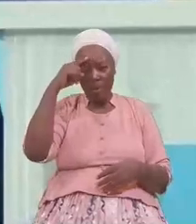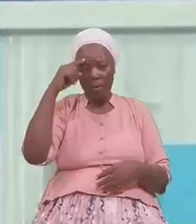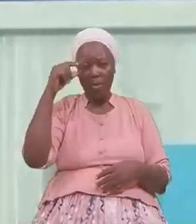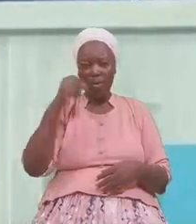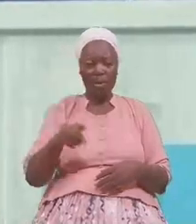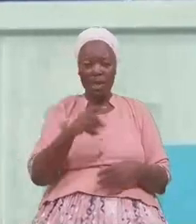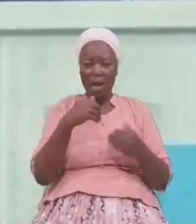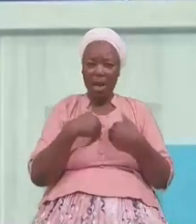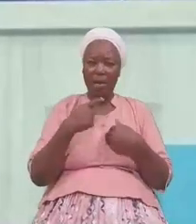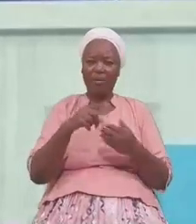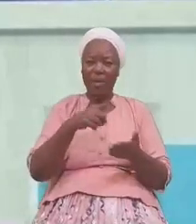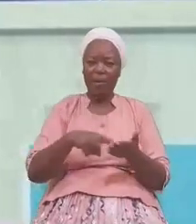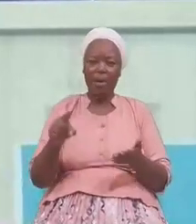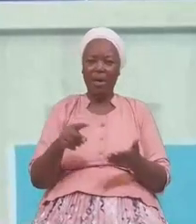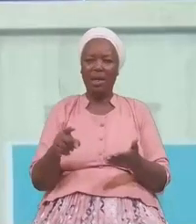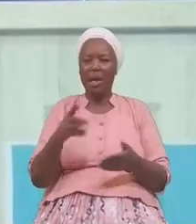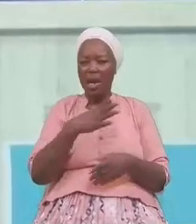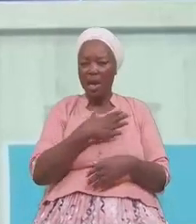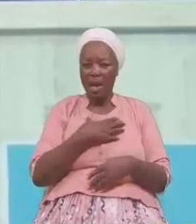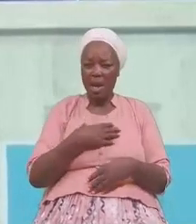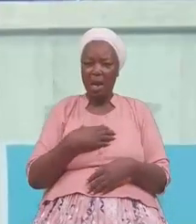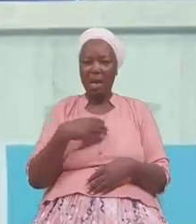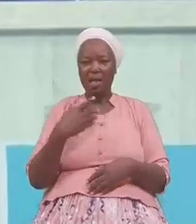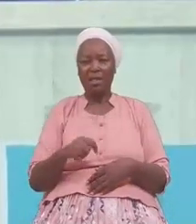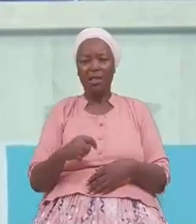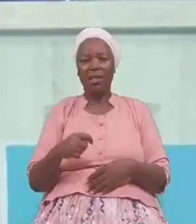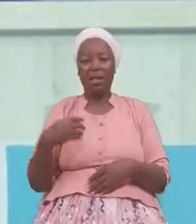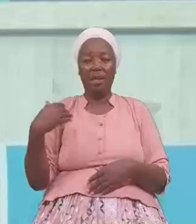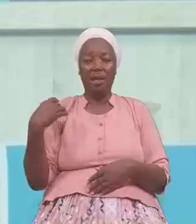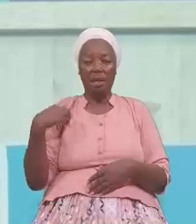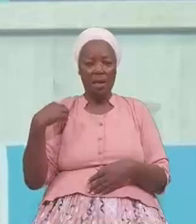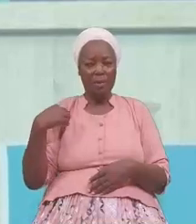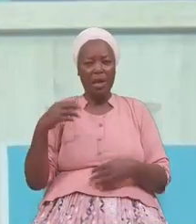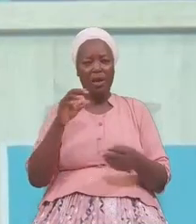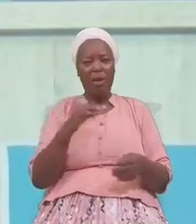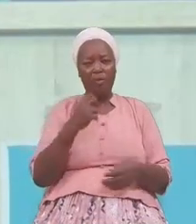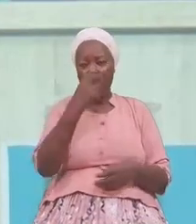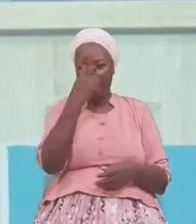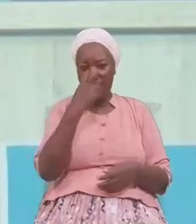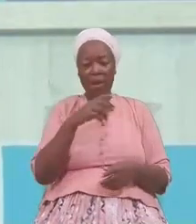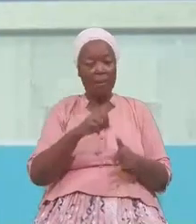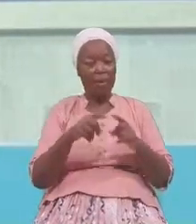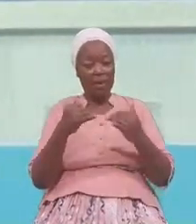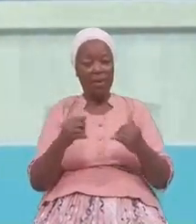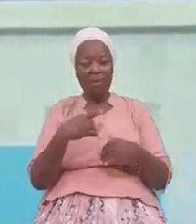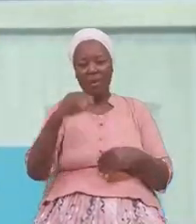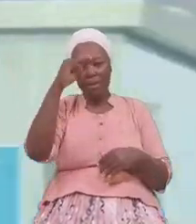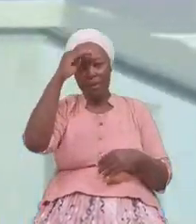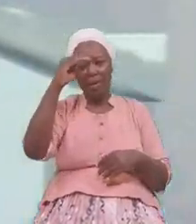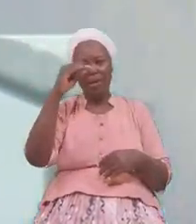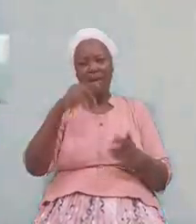marque et le manteau des aveugles. Maintenant l'homme, quand on lui a dit,